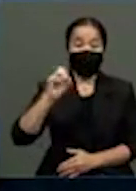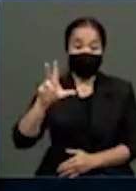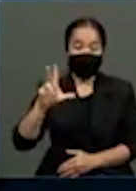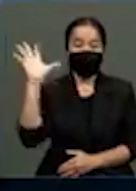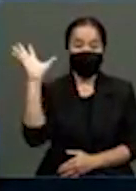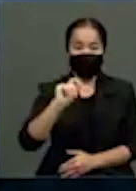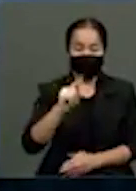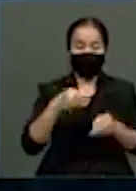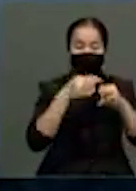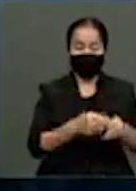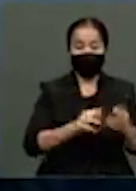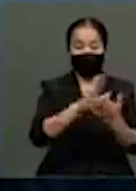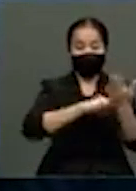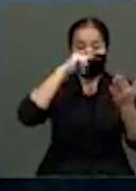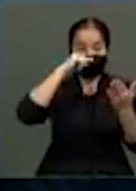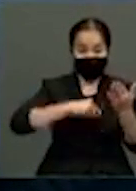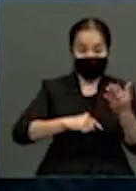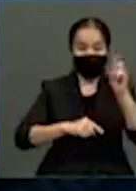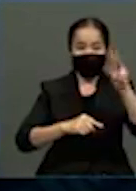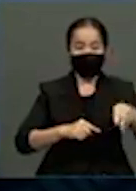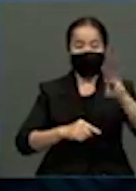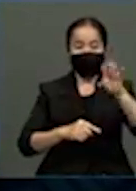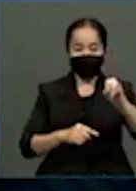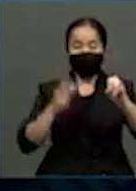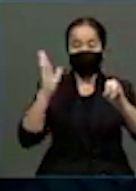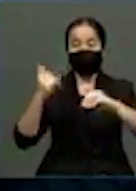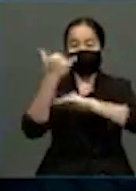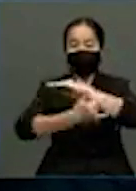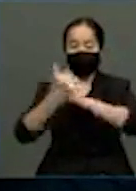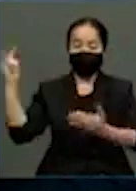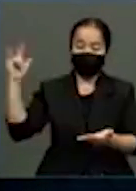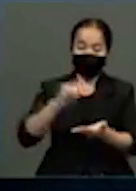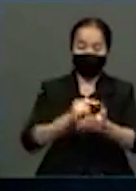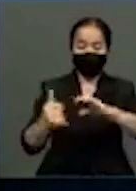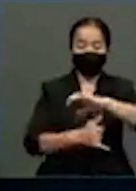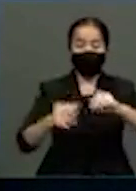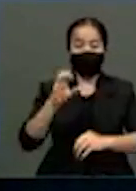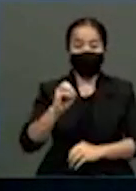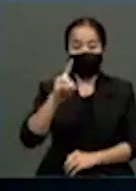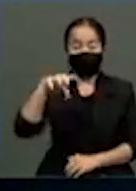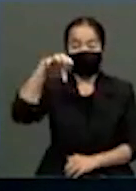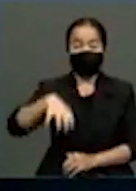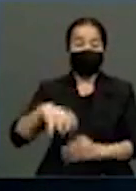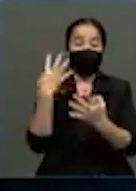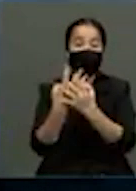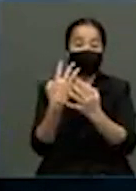เทศ 2,050 แล้วก็ต่างประเทศ51รายในนี้อยู่ในเรือนจำ